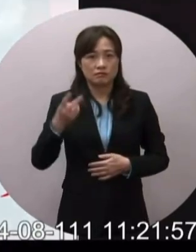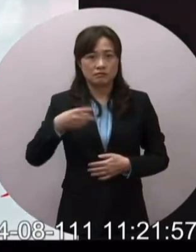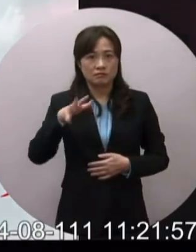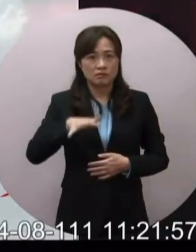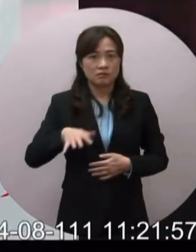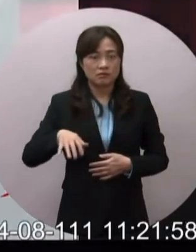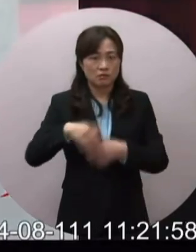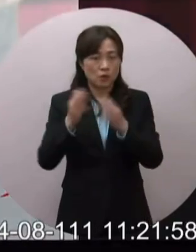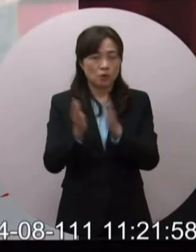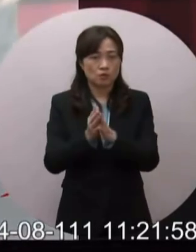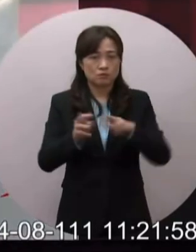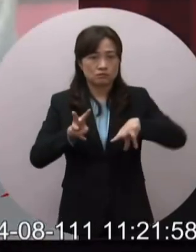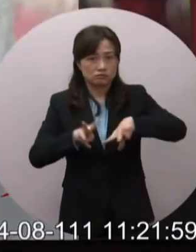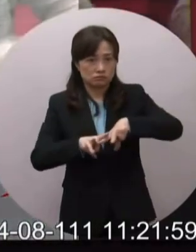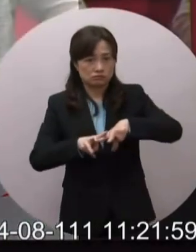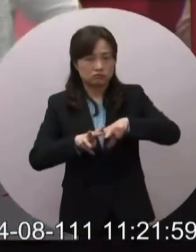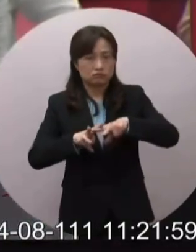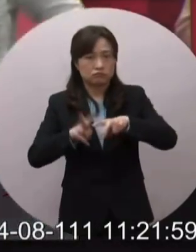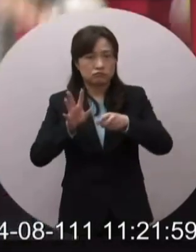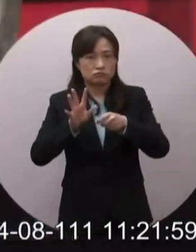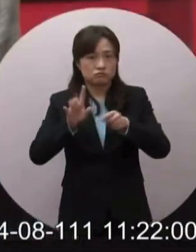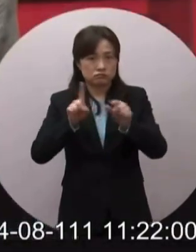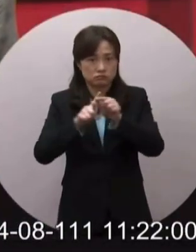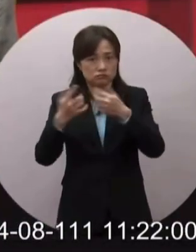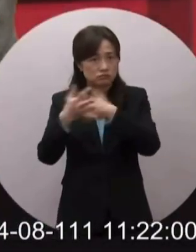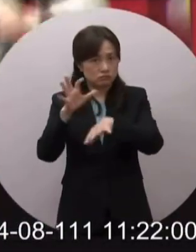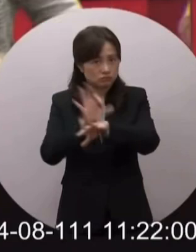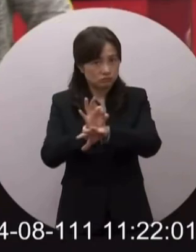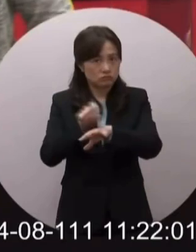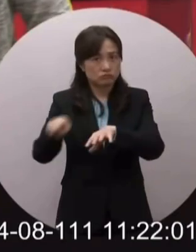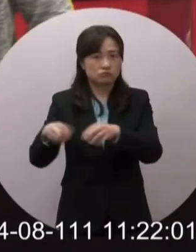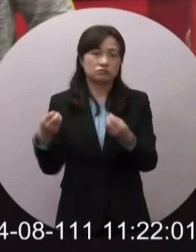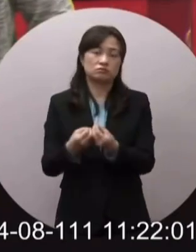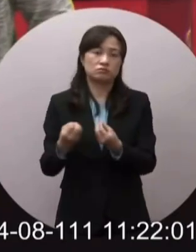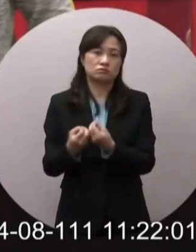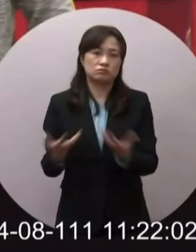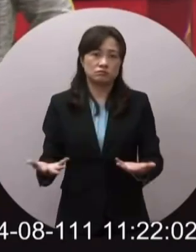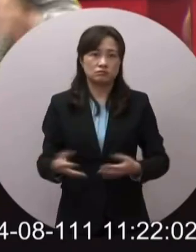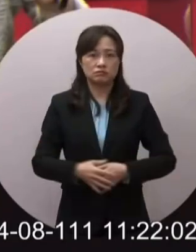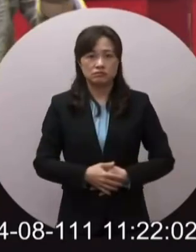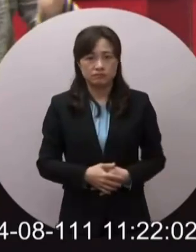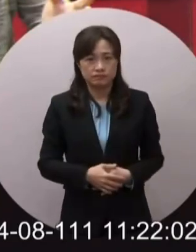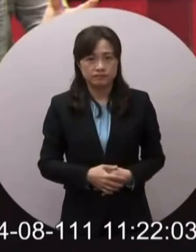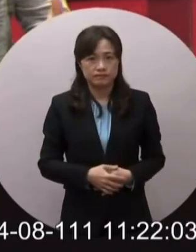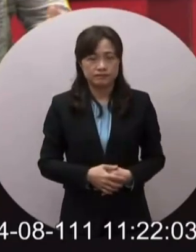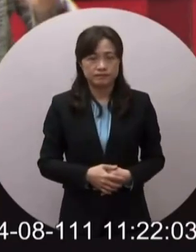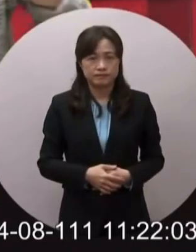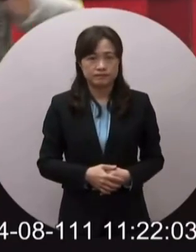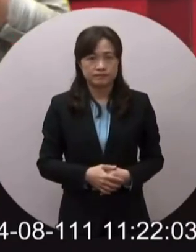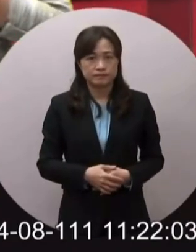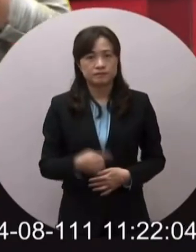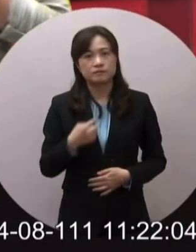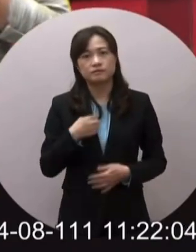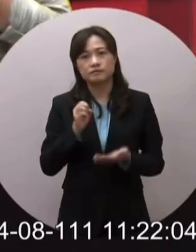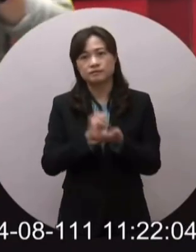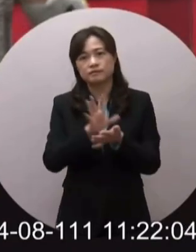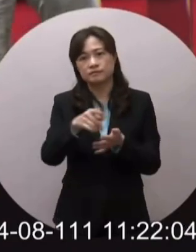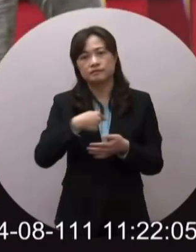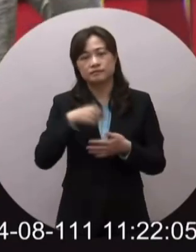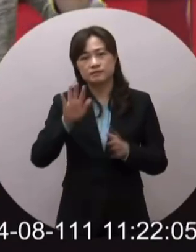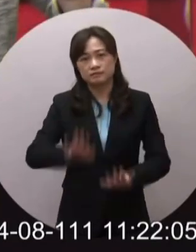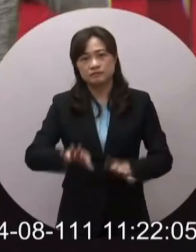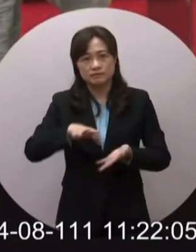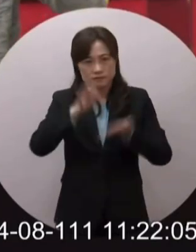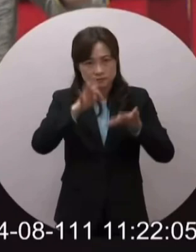中学，你这不是让家长们造成他的对立吗？ 不会了，不会对，因为 我跟您报告，我现在的问题都